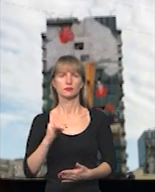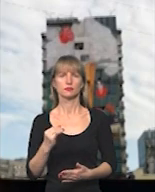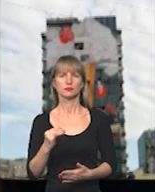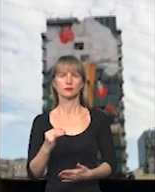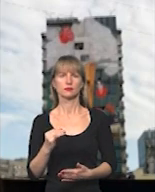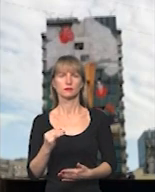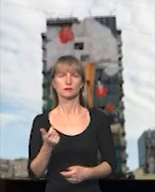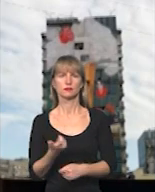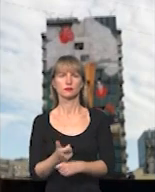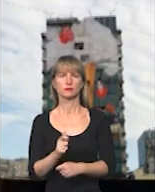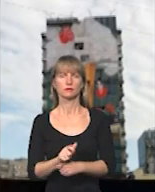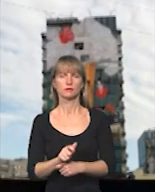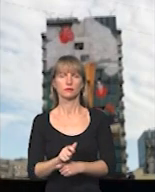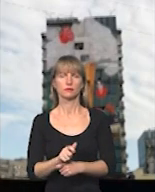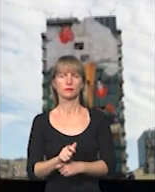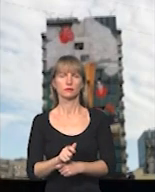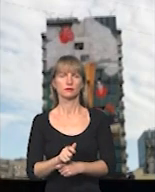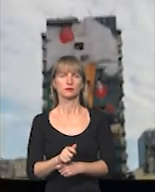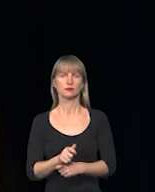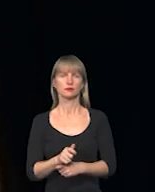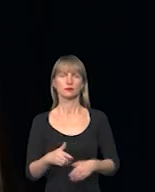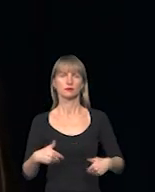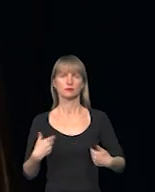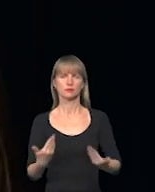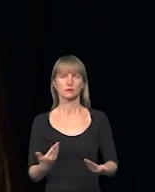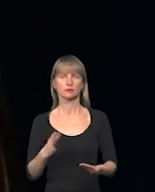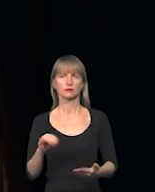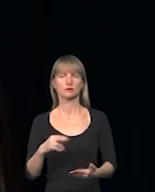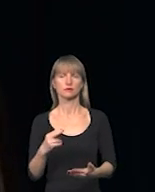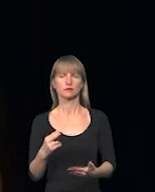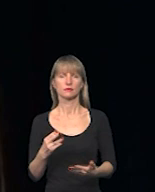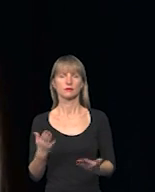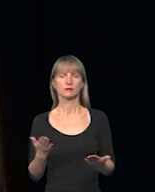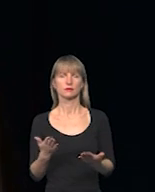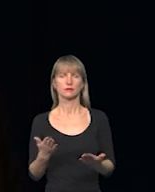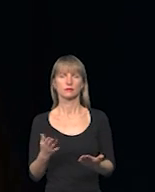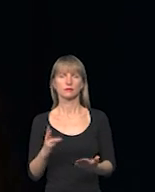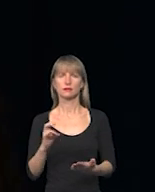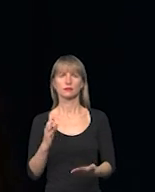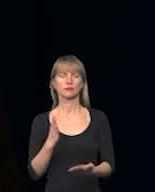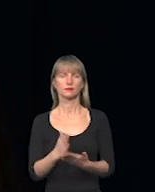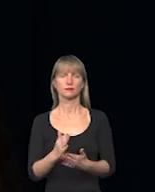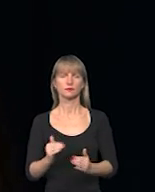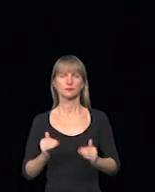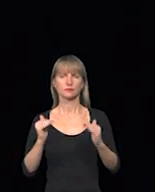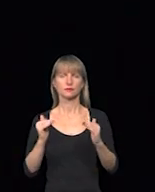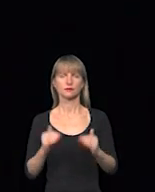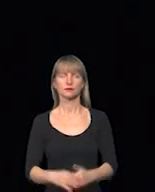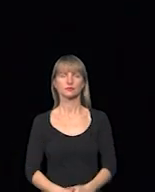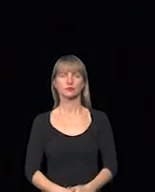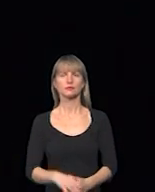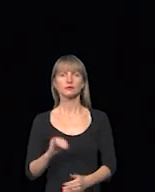І дуже багатько робіт, які не є висотними. Ну